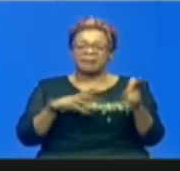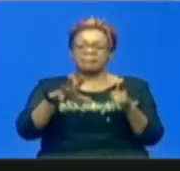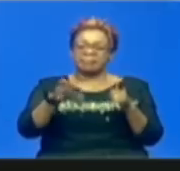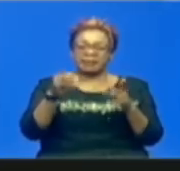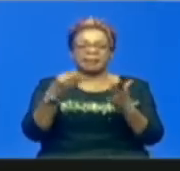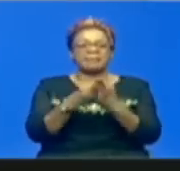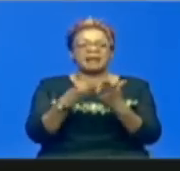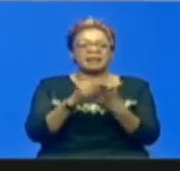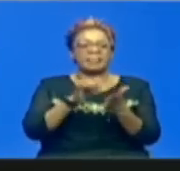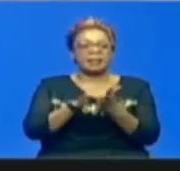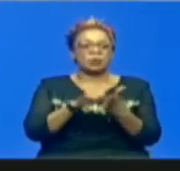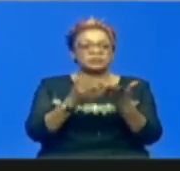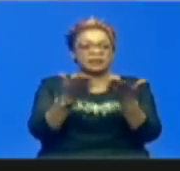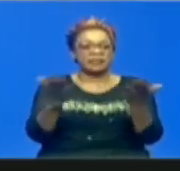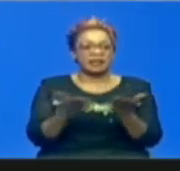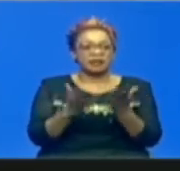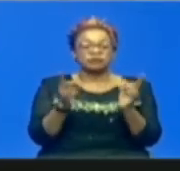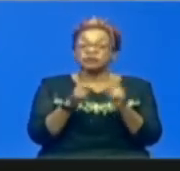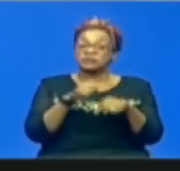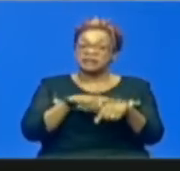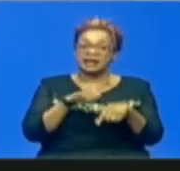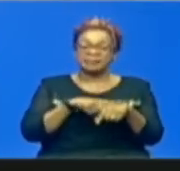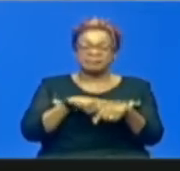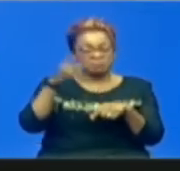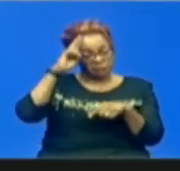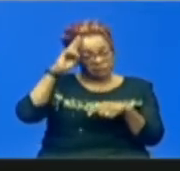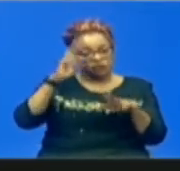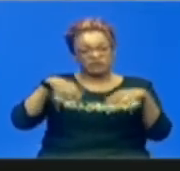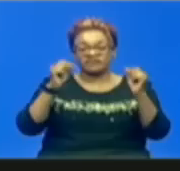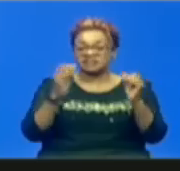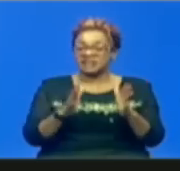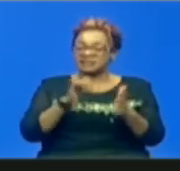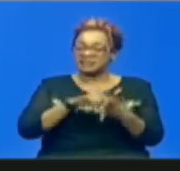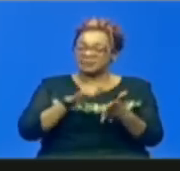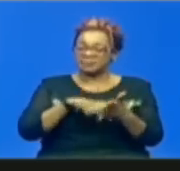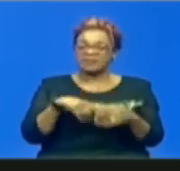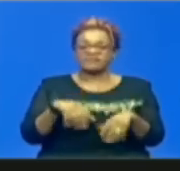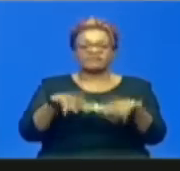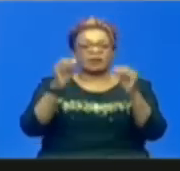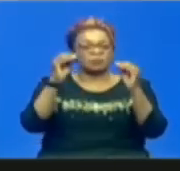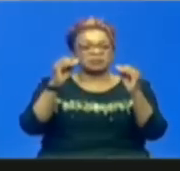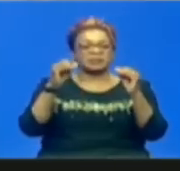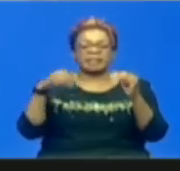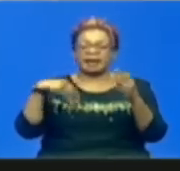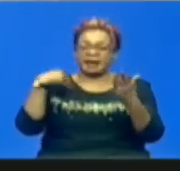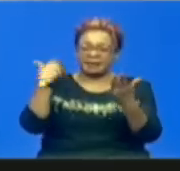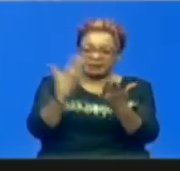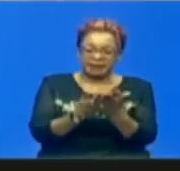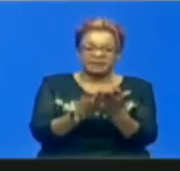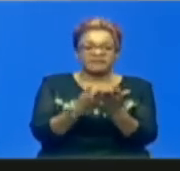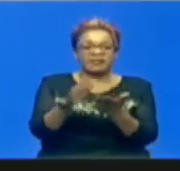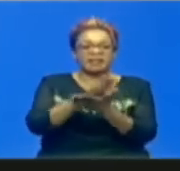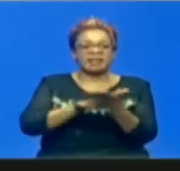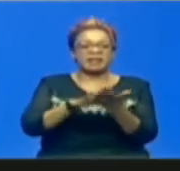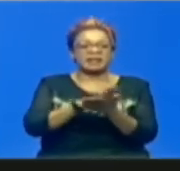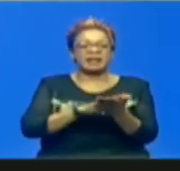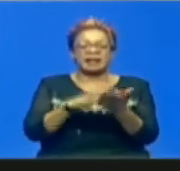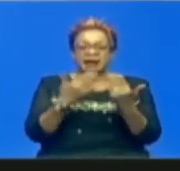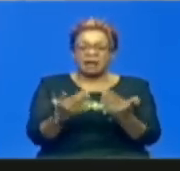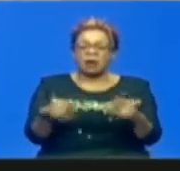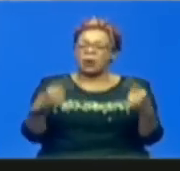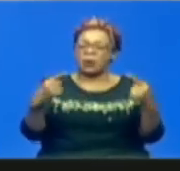hapo ndani. Na muda mfupi baadaye maafisa wa polisi walipopata habari kuwahusu, walifika eneo la tukio na makabiliano